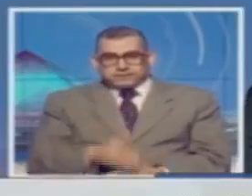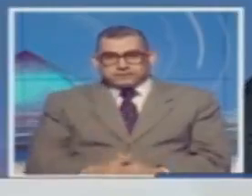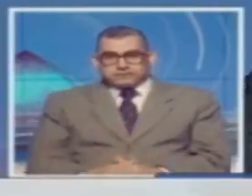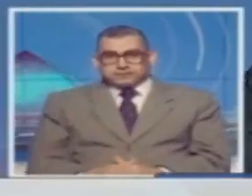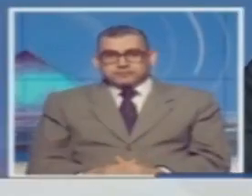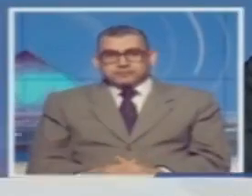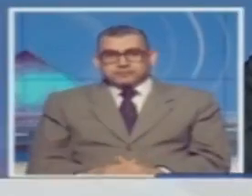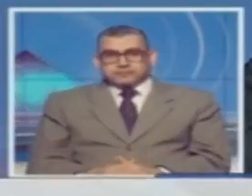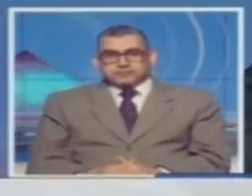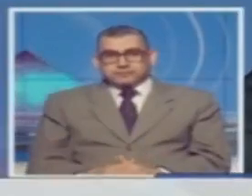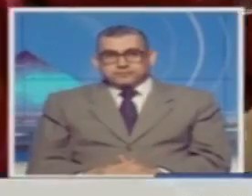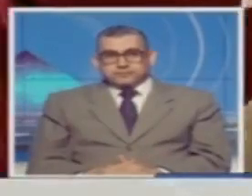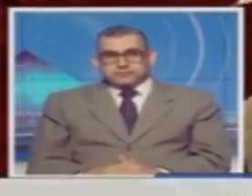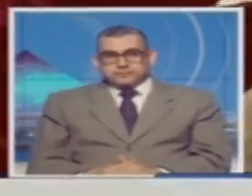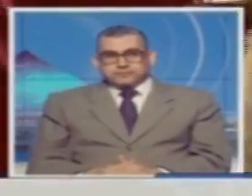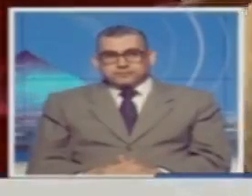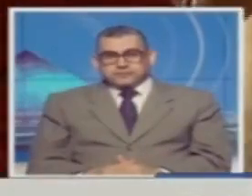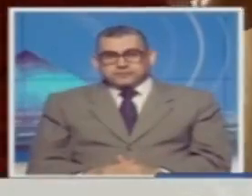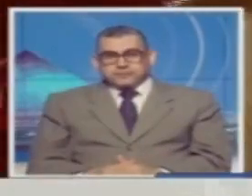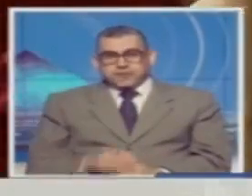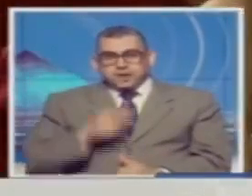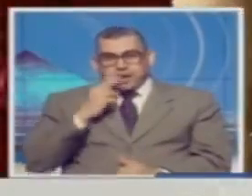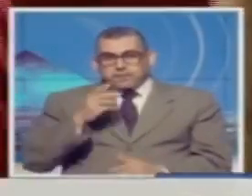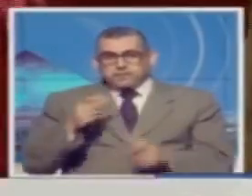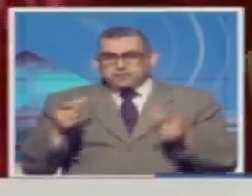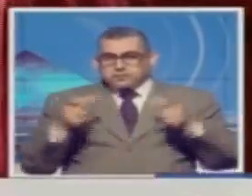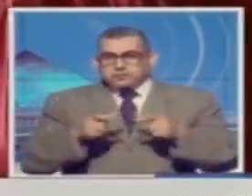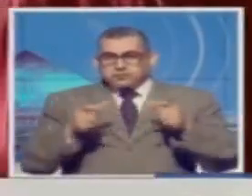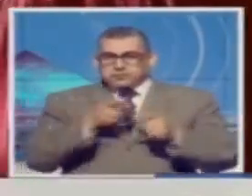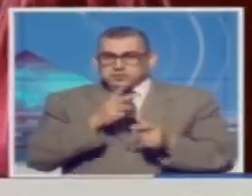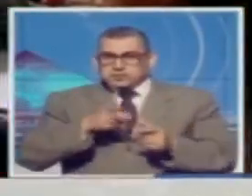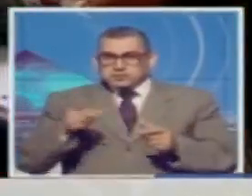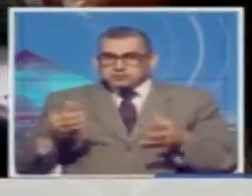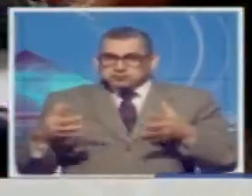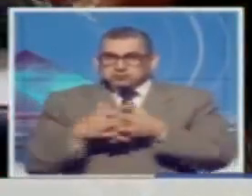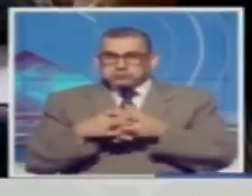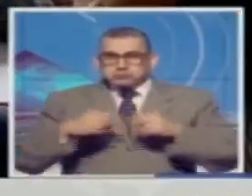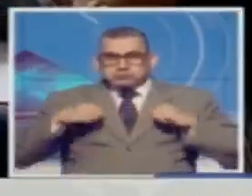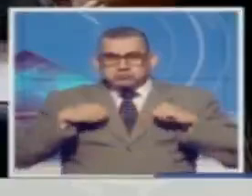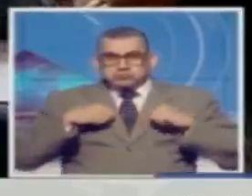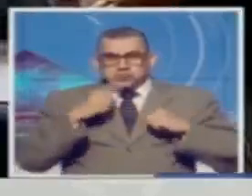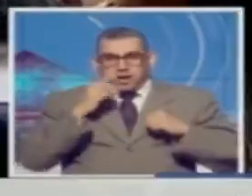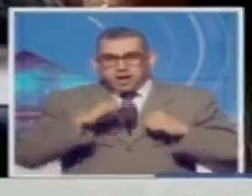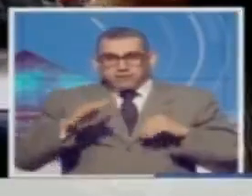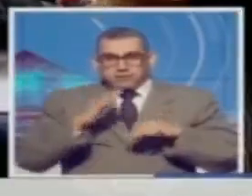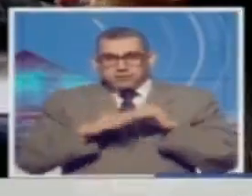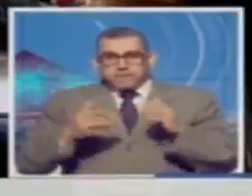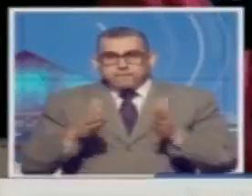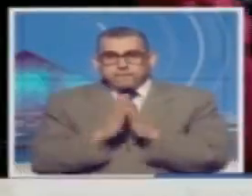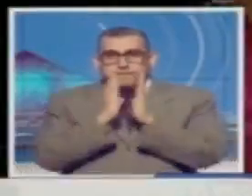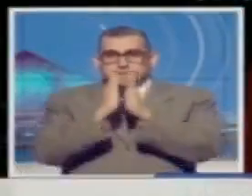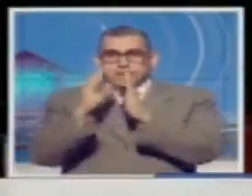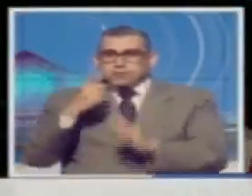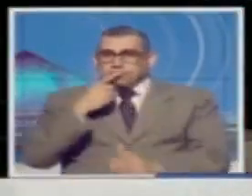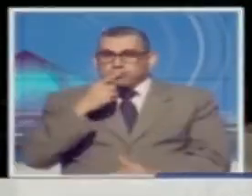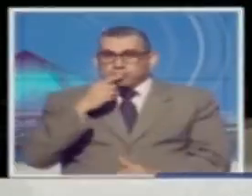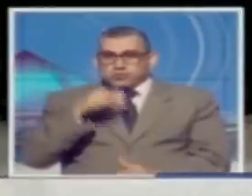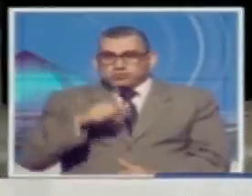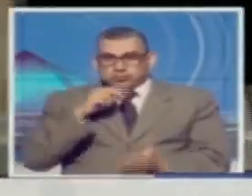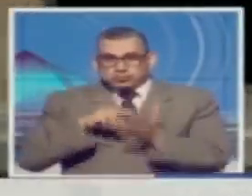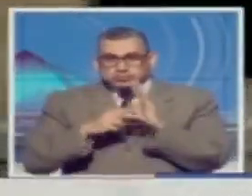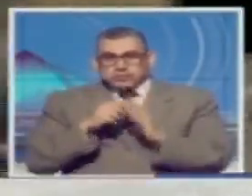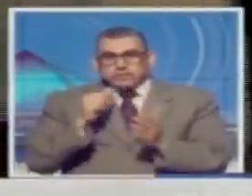المهارات. ورش متنوعة وأنشطة تفاعلية للأطفال نظمتها مكتبة الأسكندرية من خلال